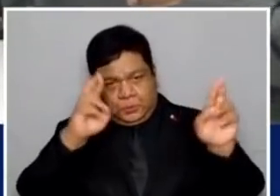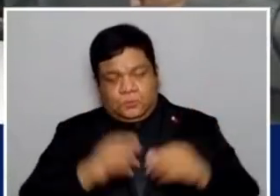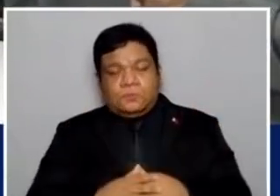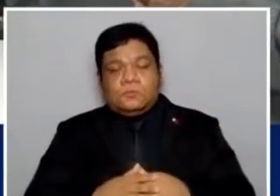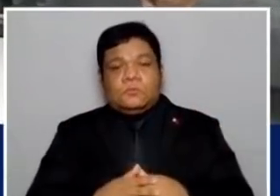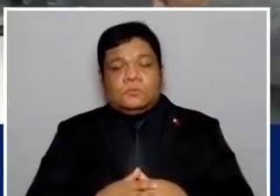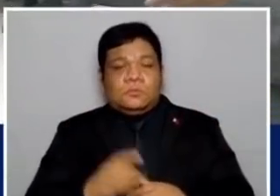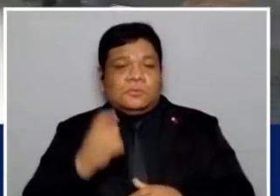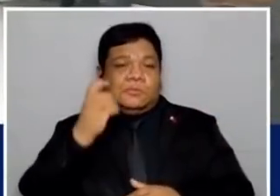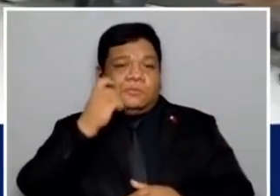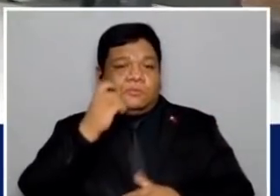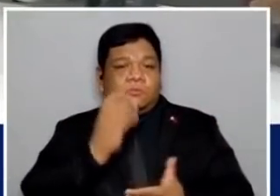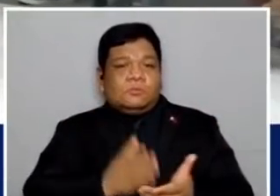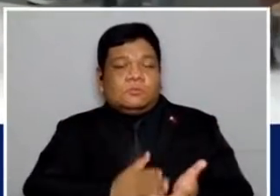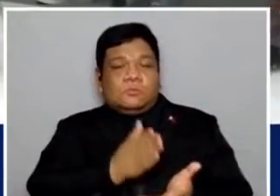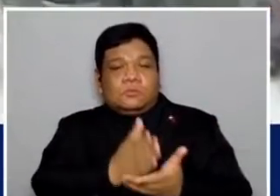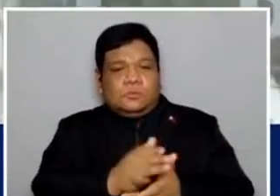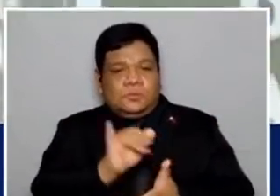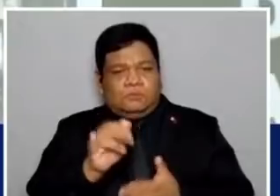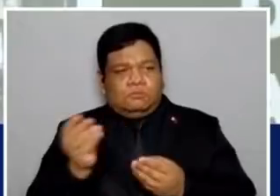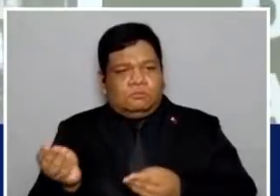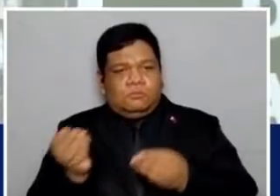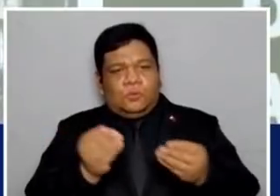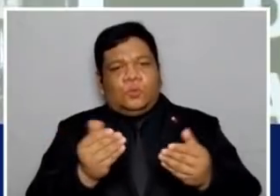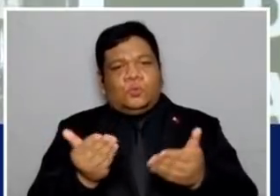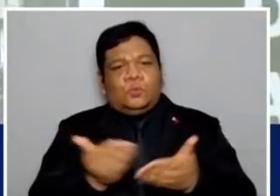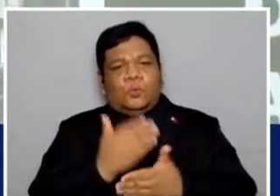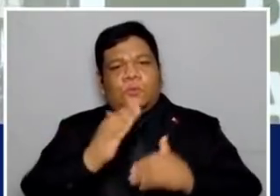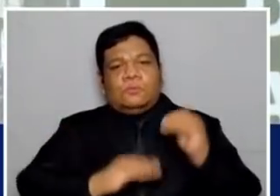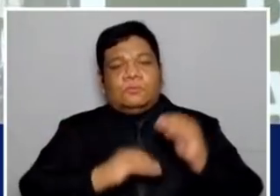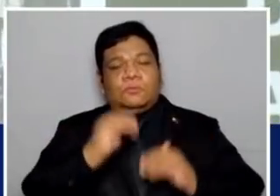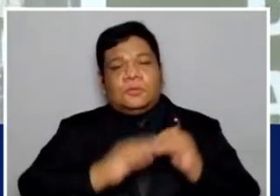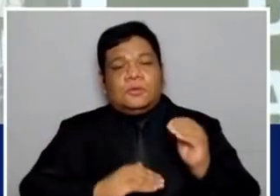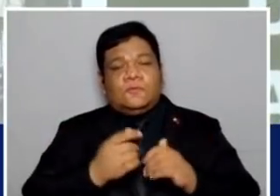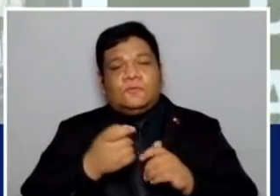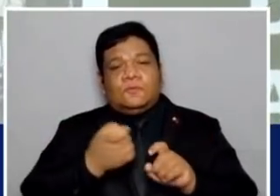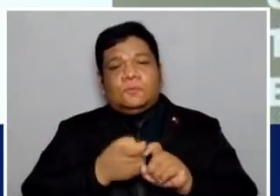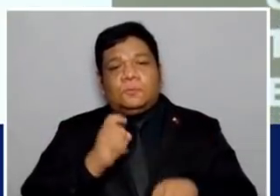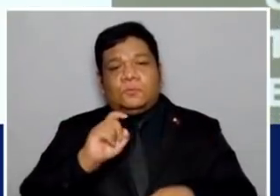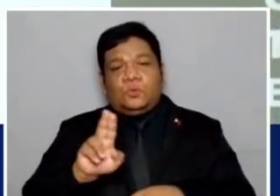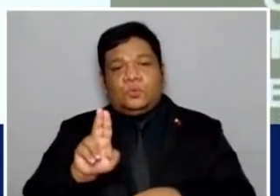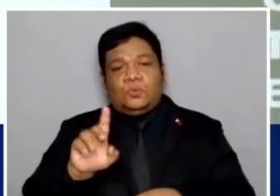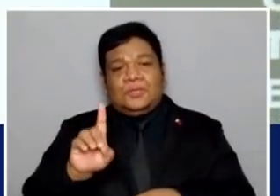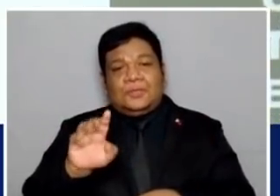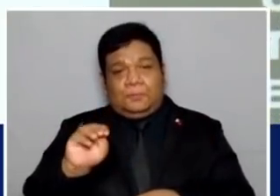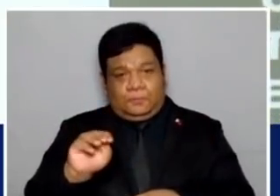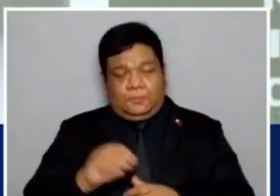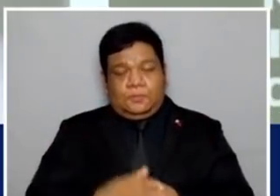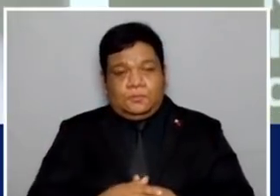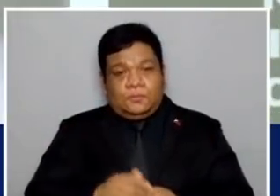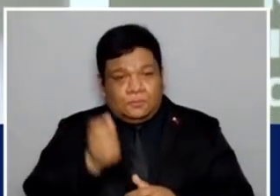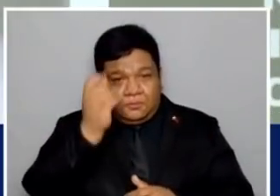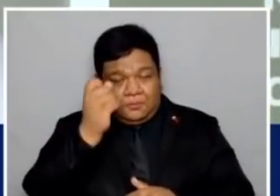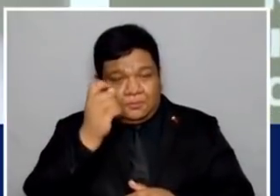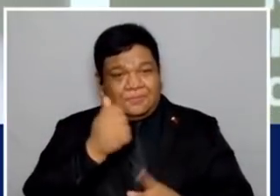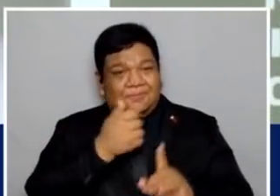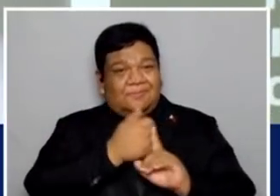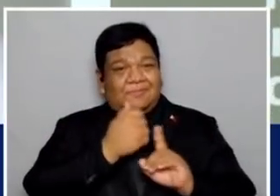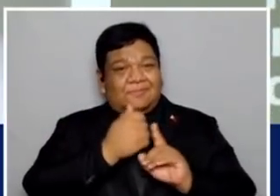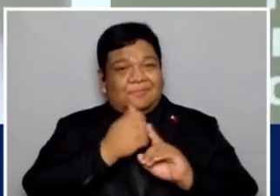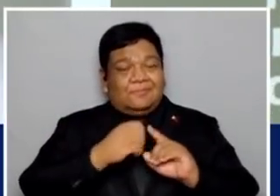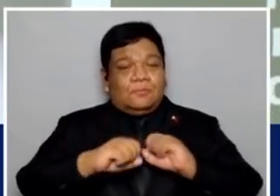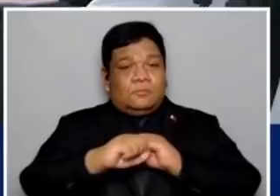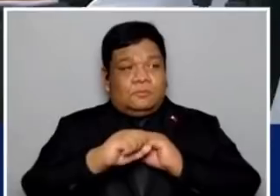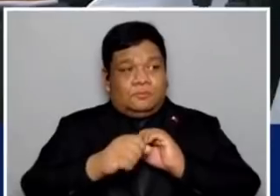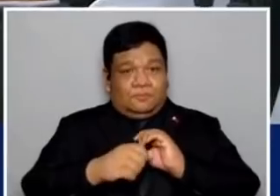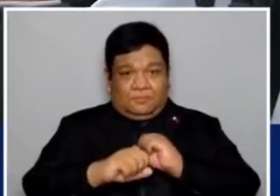kanina ang turnover ng bagong gawang pasilidad ng Universidad de Manila. Pero dahil kandidato sa pagkapangulo, di